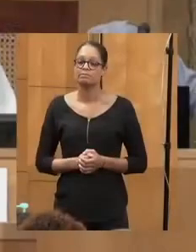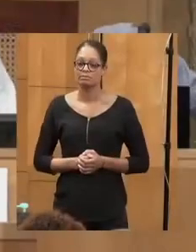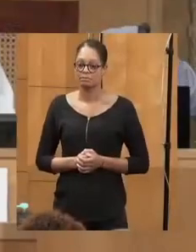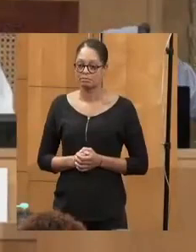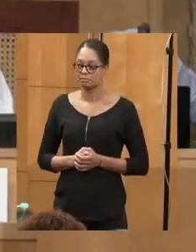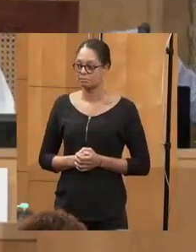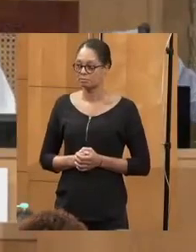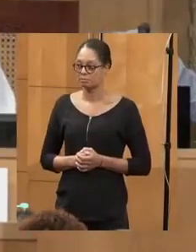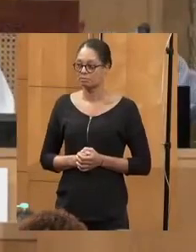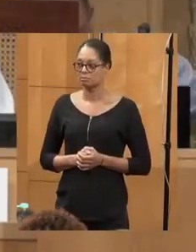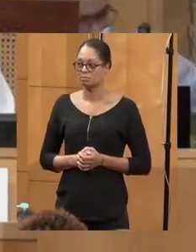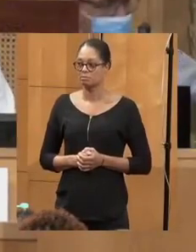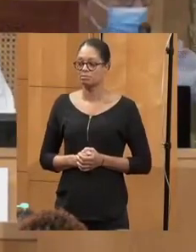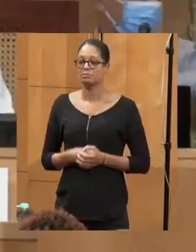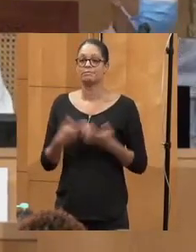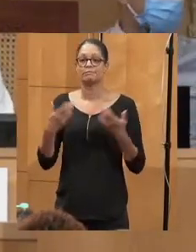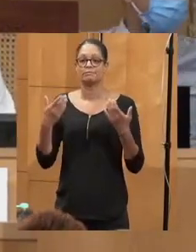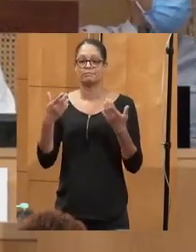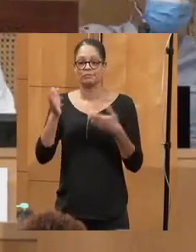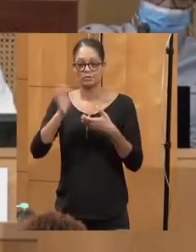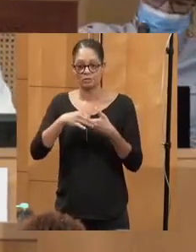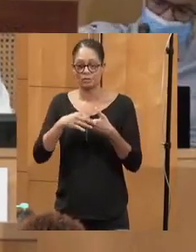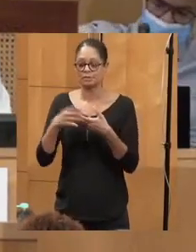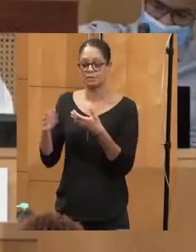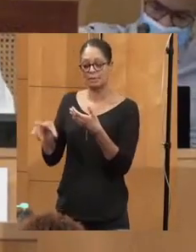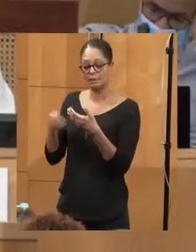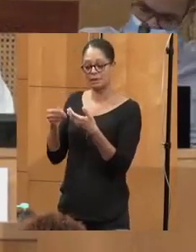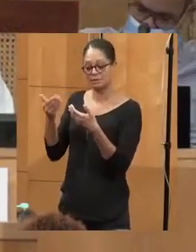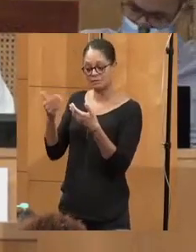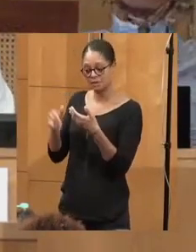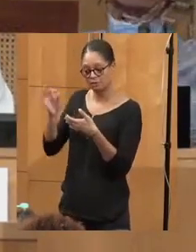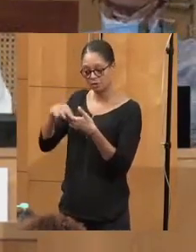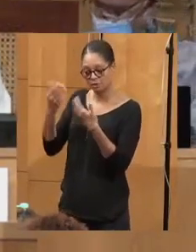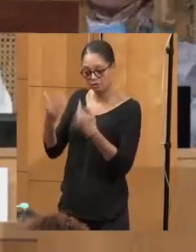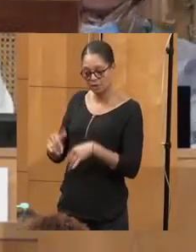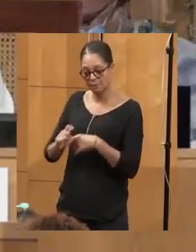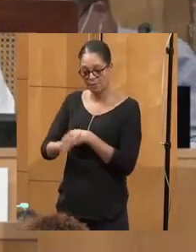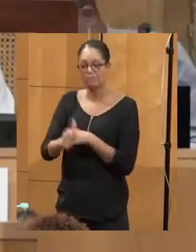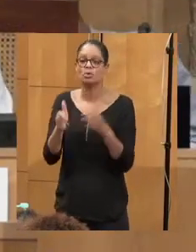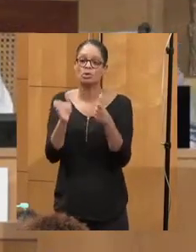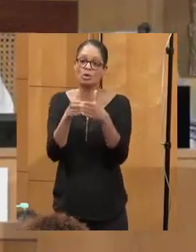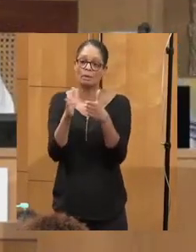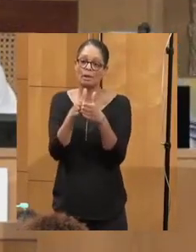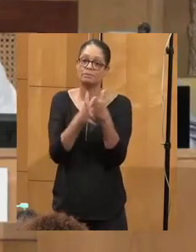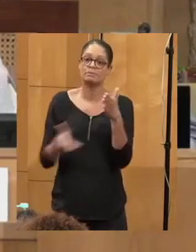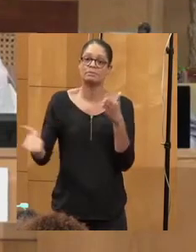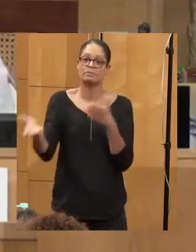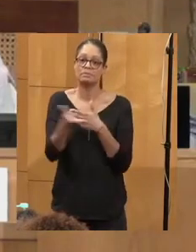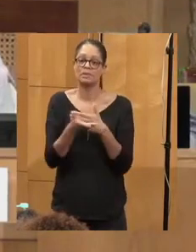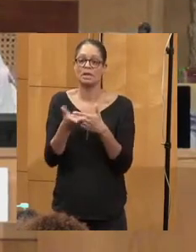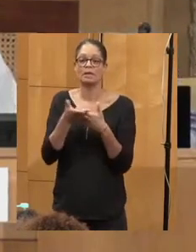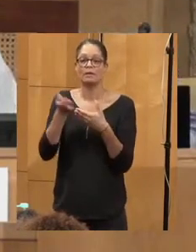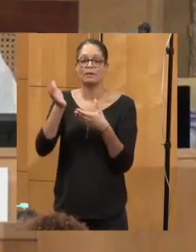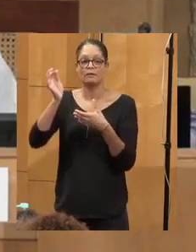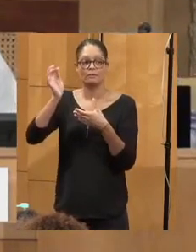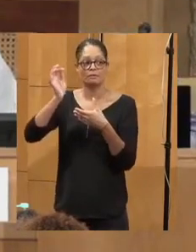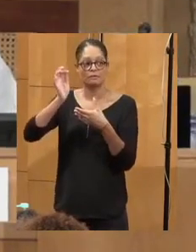demander, après avoir fait voter l'amendement, je demande maintenant à mes collègues à l'Assemblée de bien